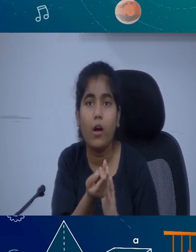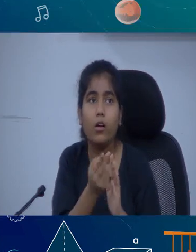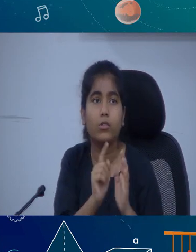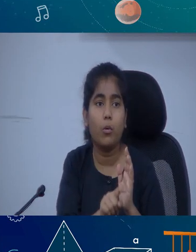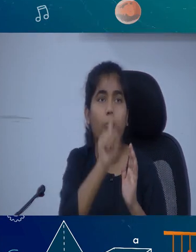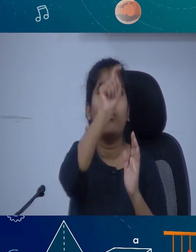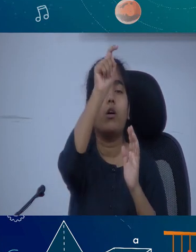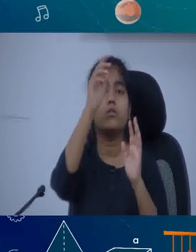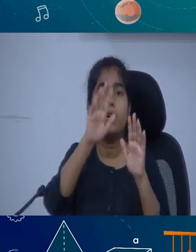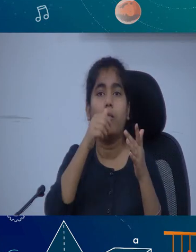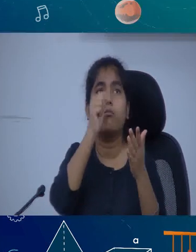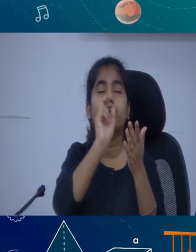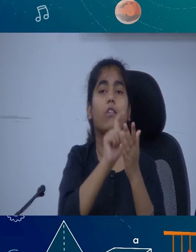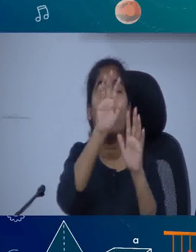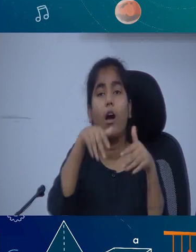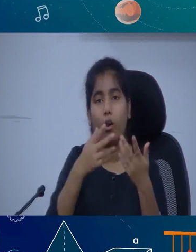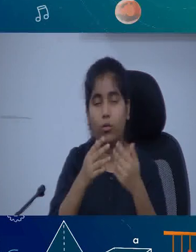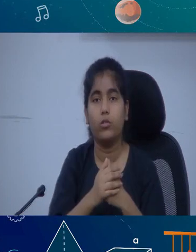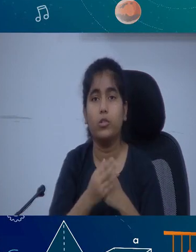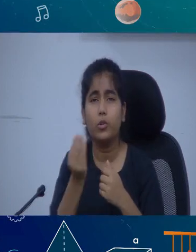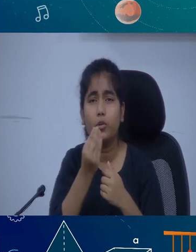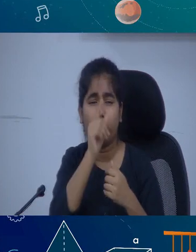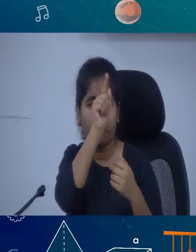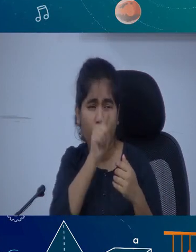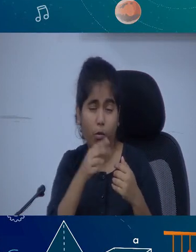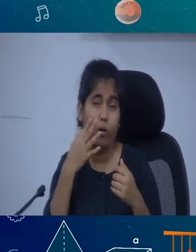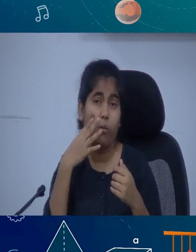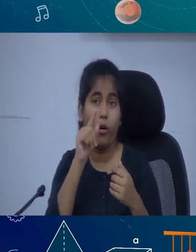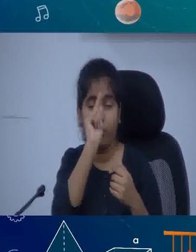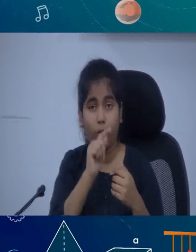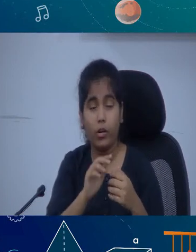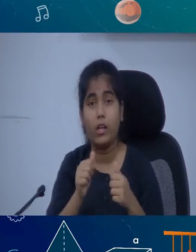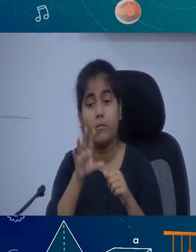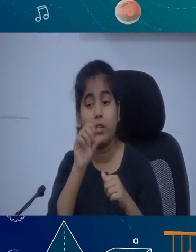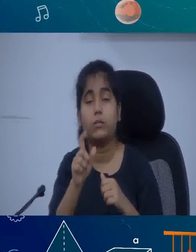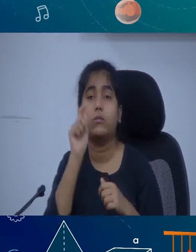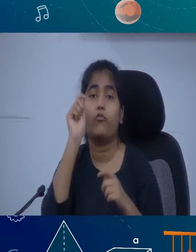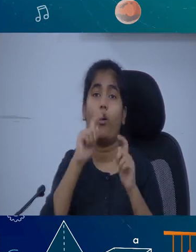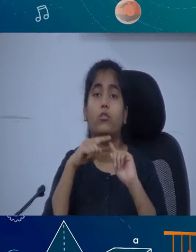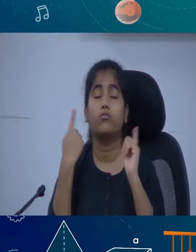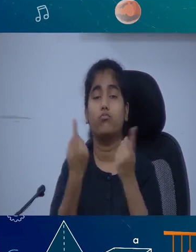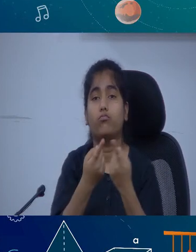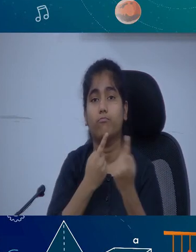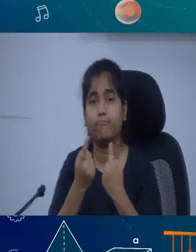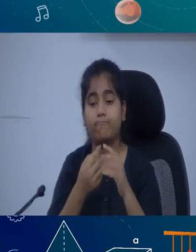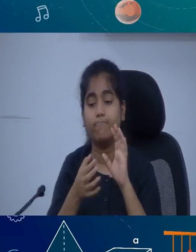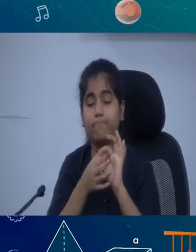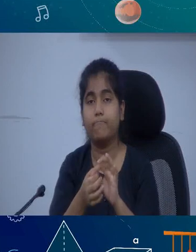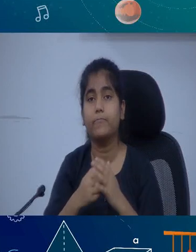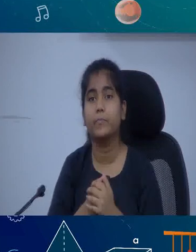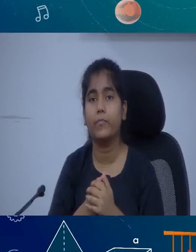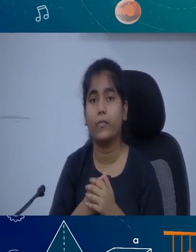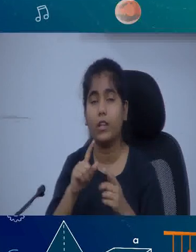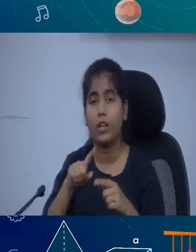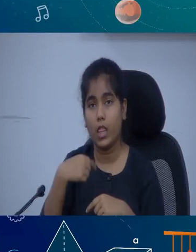तो आपको नहीं पता वो आप किस पोजीशन में हो और आप कहाँ से आप उस अपने अलार्म बटन को रीच कर पाओगे. ये कुछ ऐसी अहम पहलू हैं जो आप